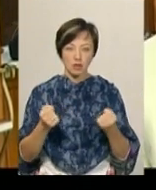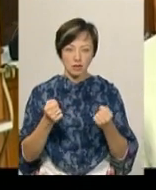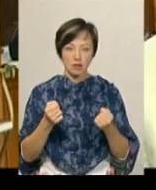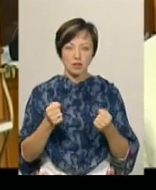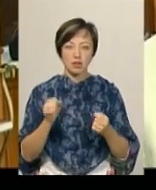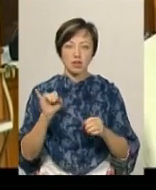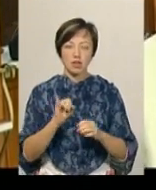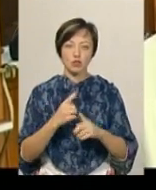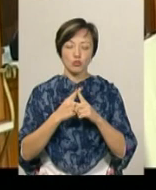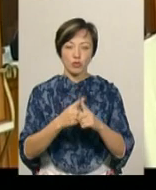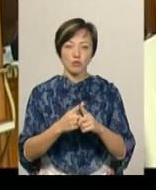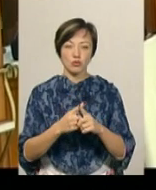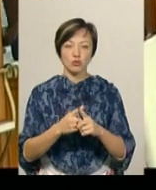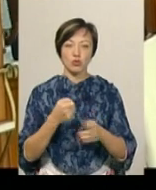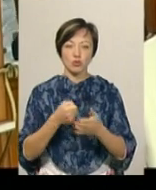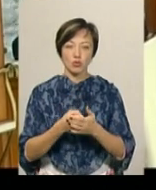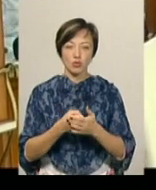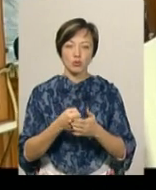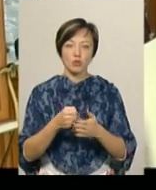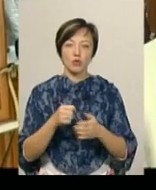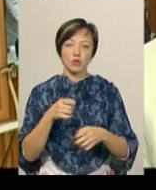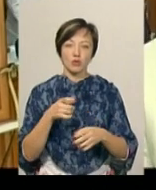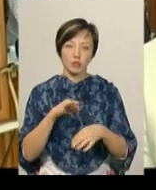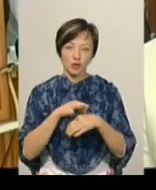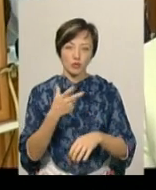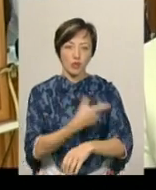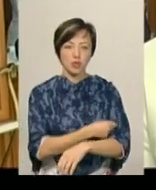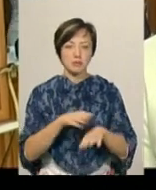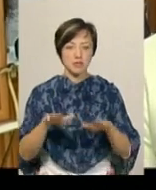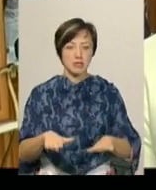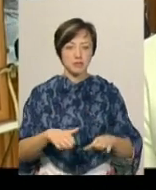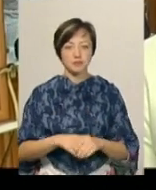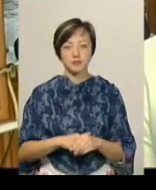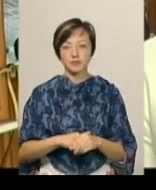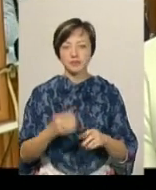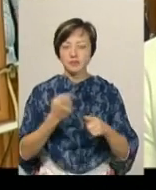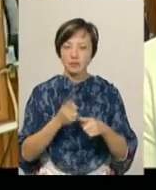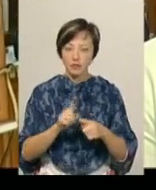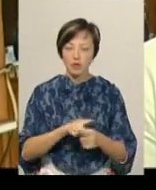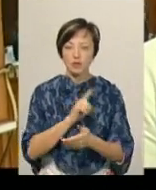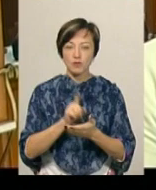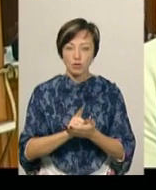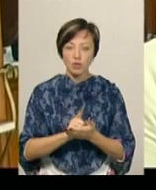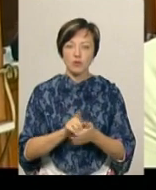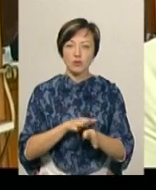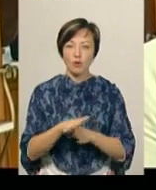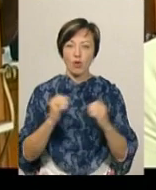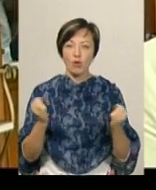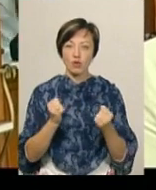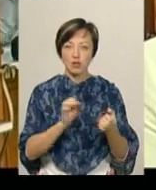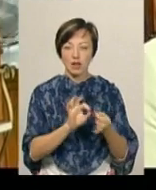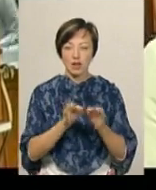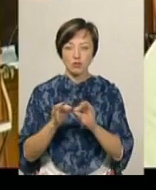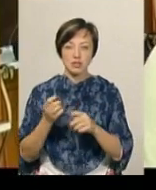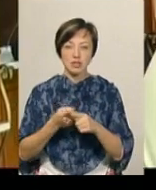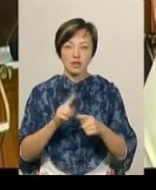і запроваджують маніпуляційно, де йому і проведуть вакцинацію. Тому обов'язково дотримуватись холодовий ланцюг, тому